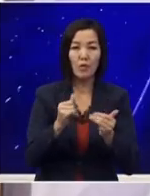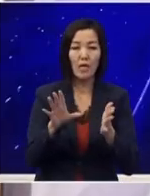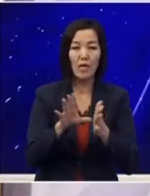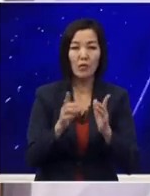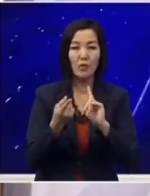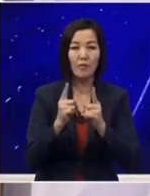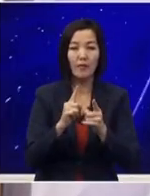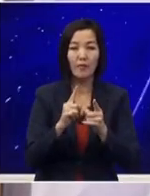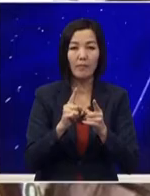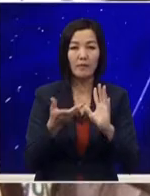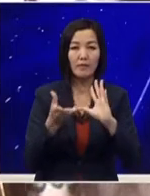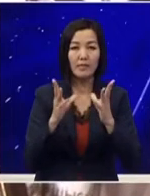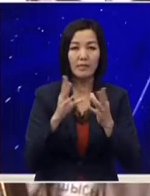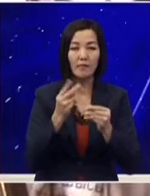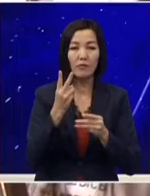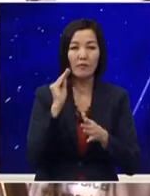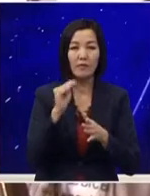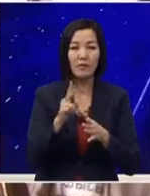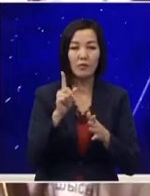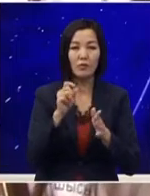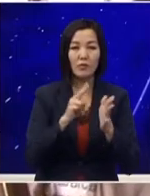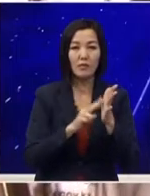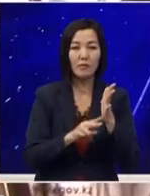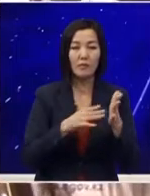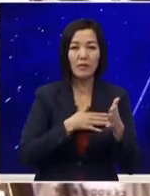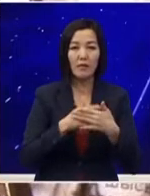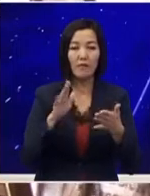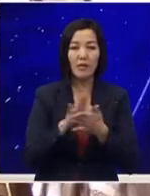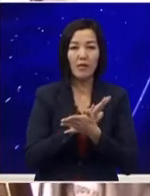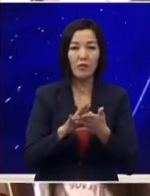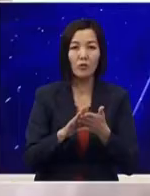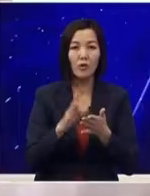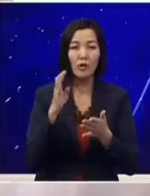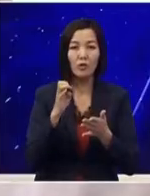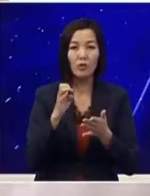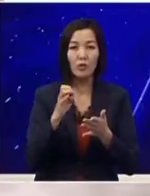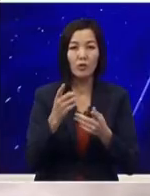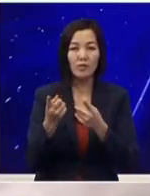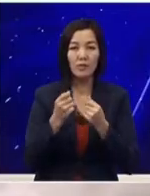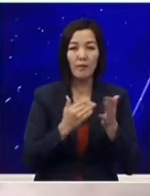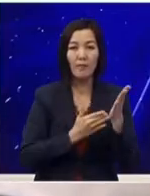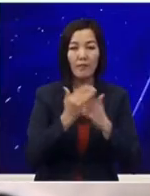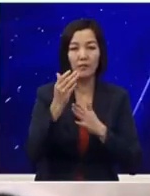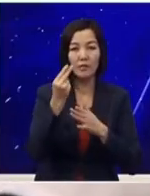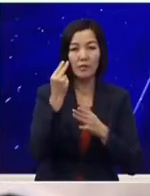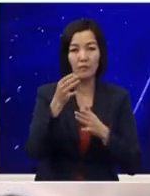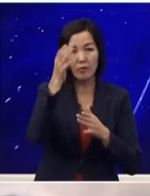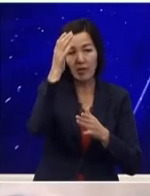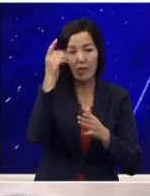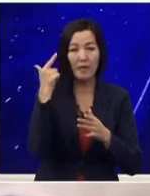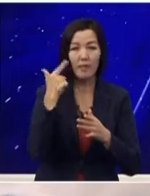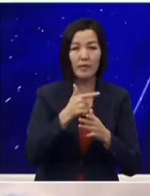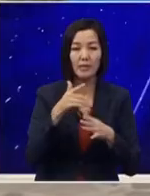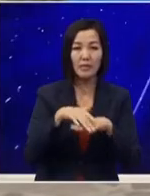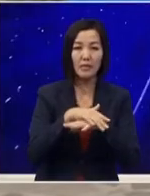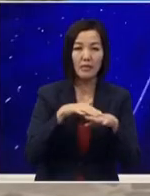день в области насчитывается 2170 волонтеров. Более 400 задействованы для повышения цифровой грамотности